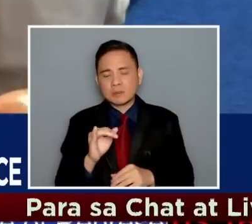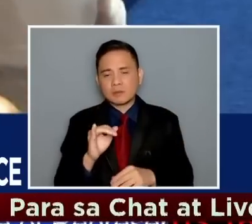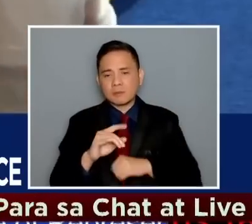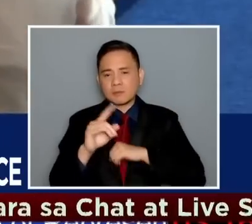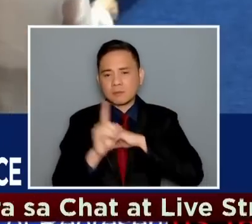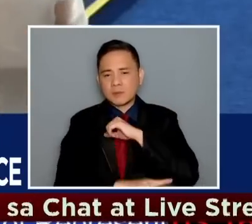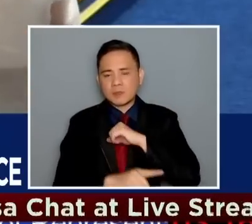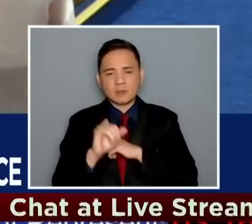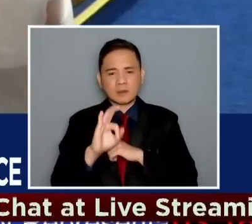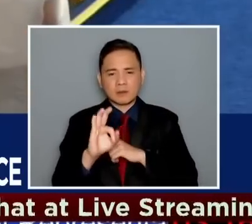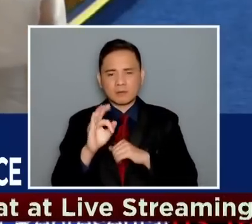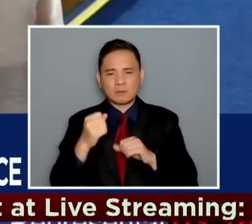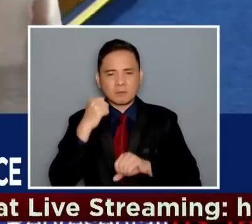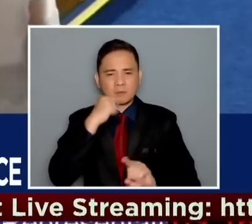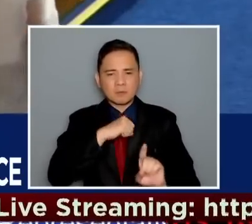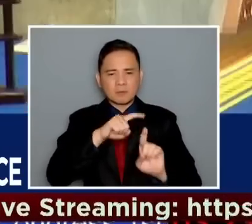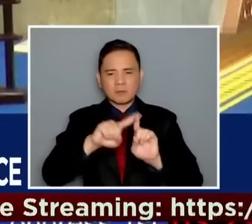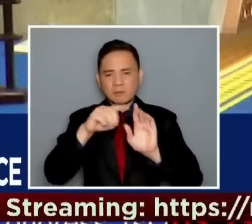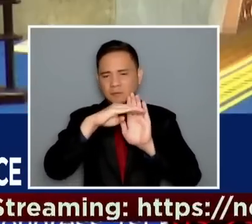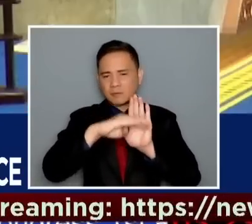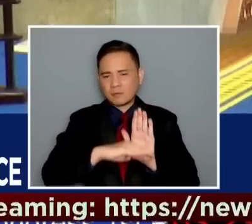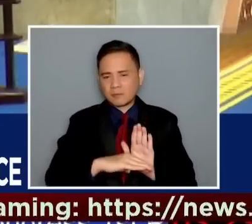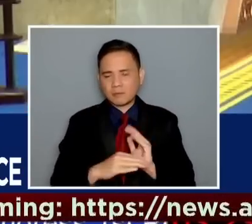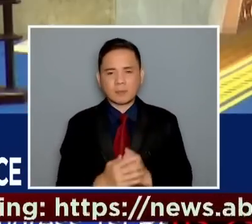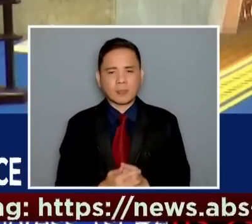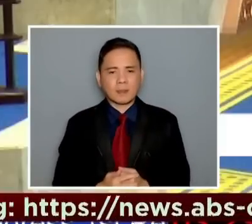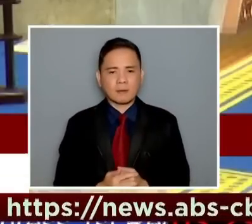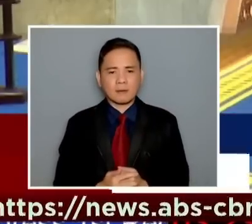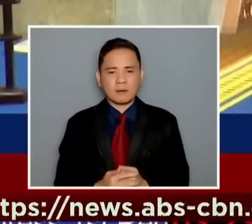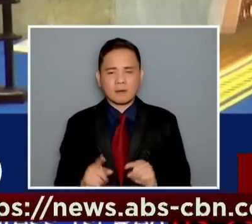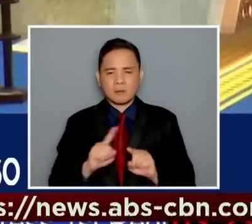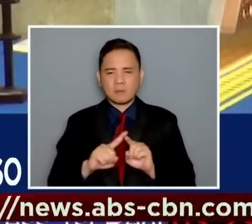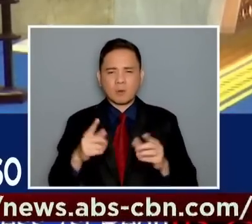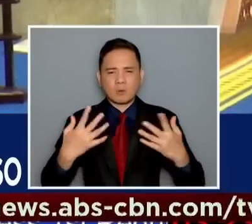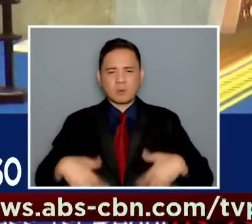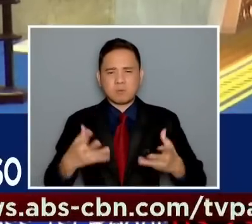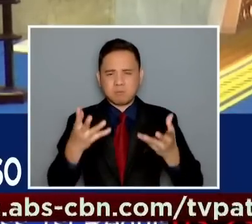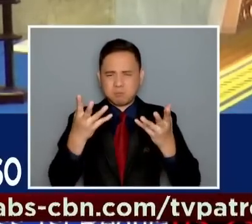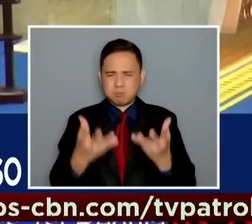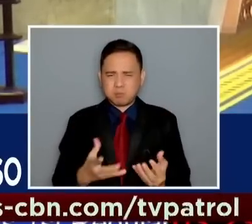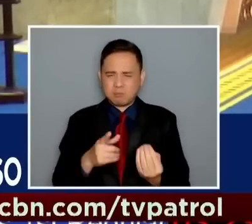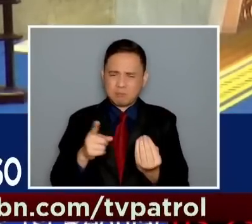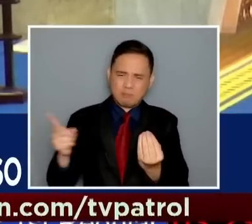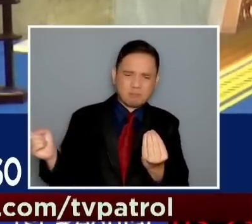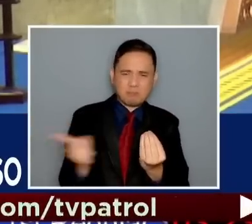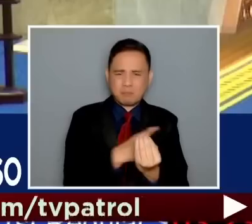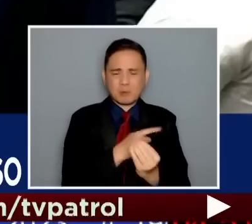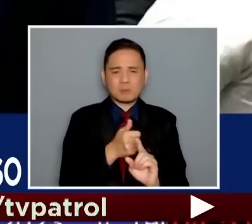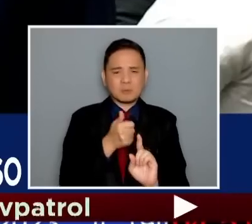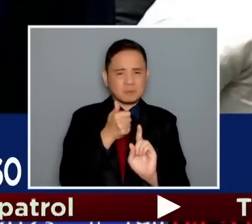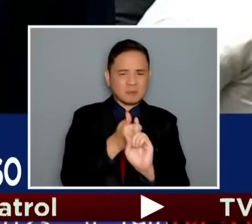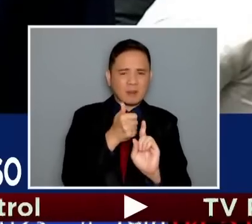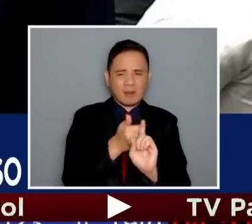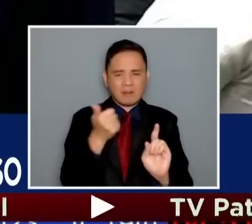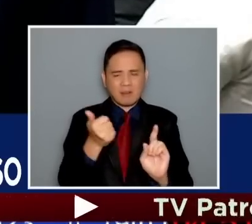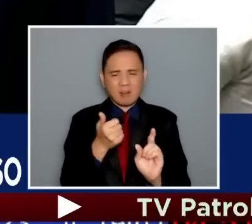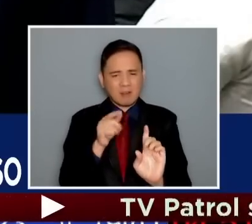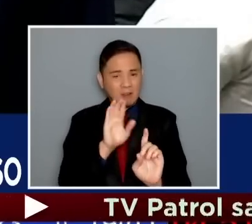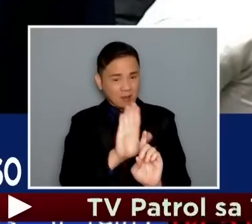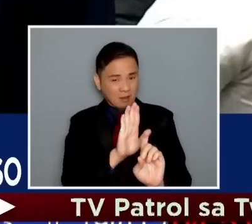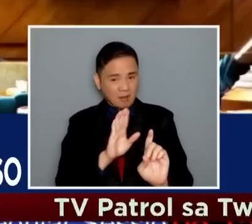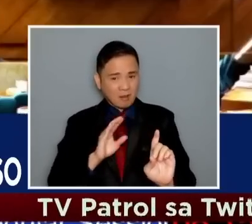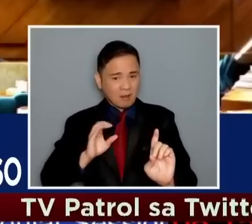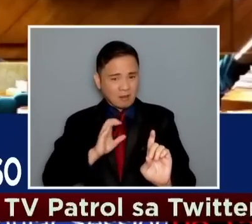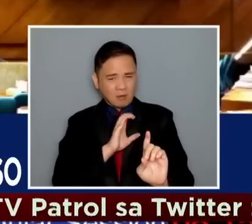mga pagliban nito. Pero masyado naman aniyang mabigat ang expulsion o pagpapatalsik sa mambabatas kung ito ang